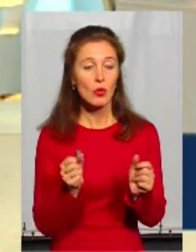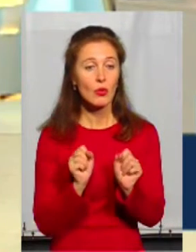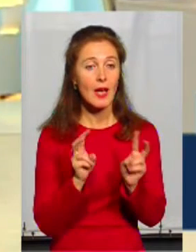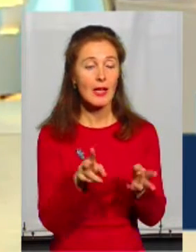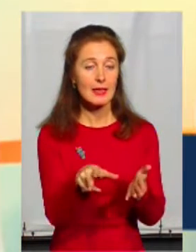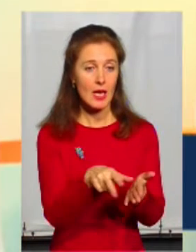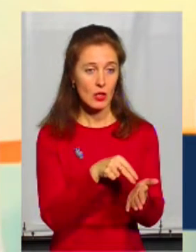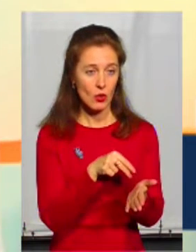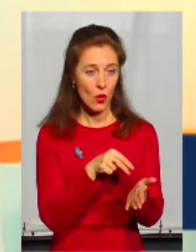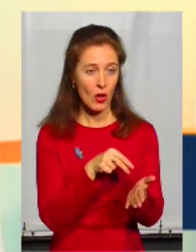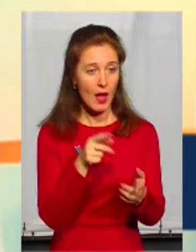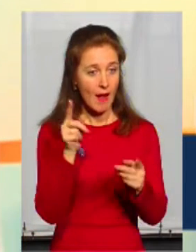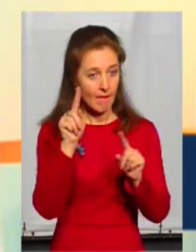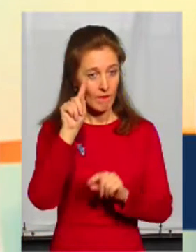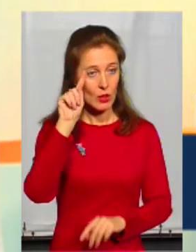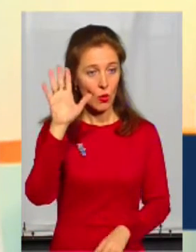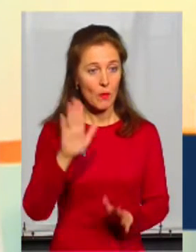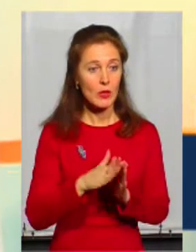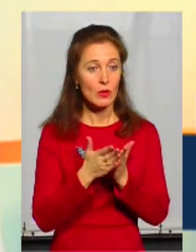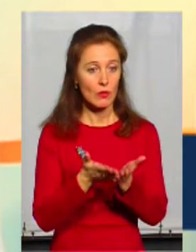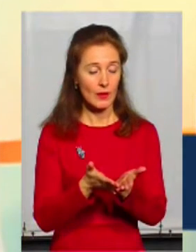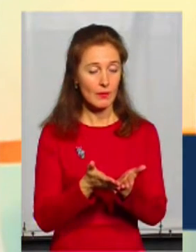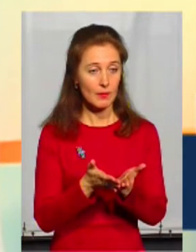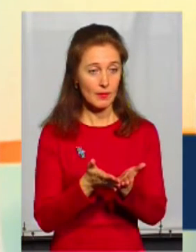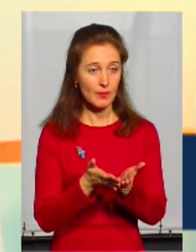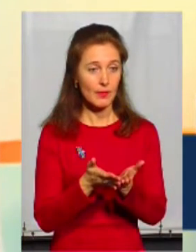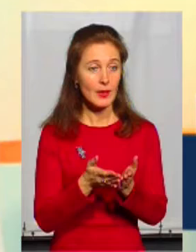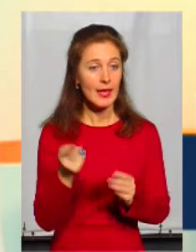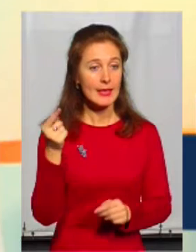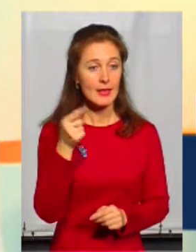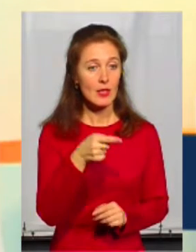зразок відомий словник Святослава Караванського